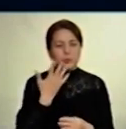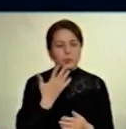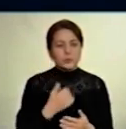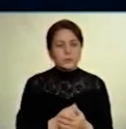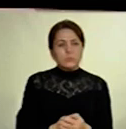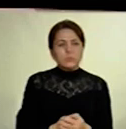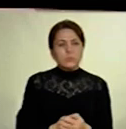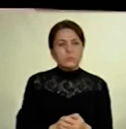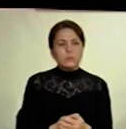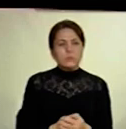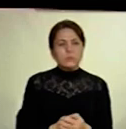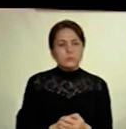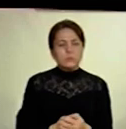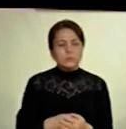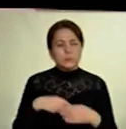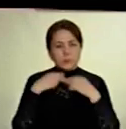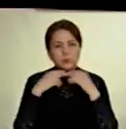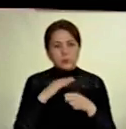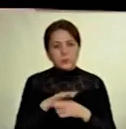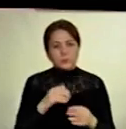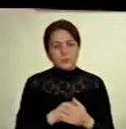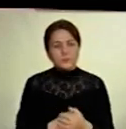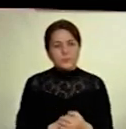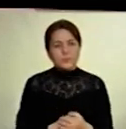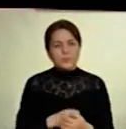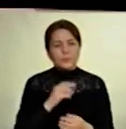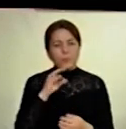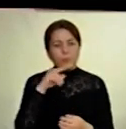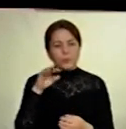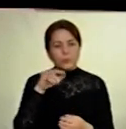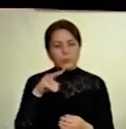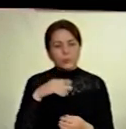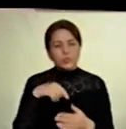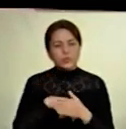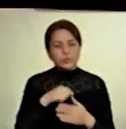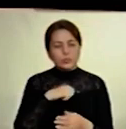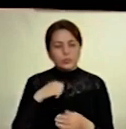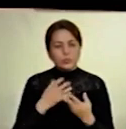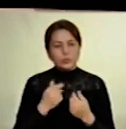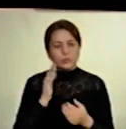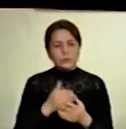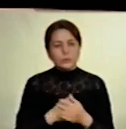0.5dan. Demek e'tibor bering. Modulning ichini o'zini ishlab olamiz.